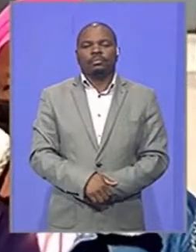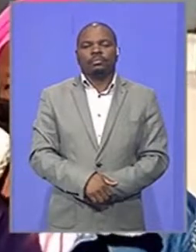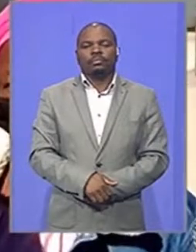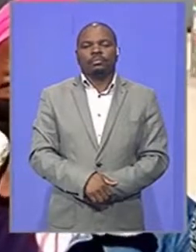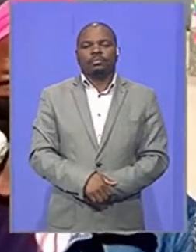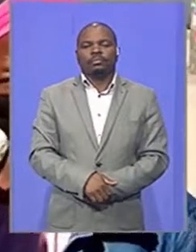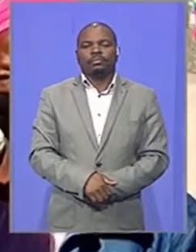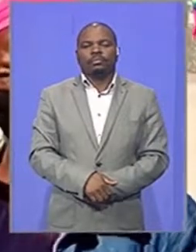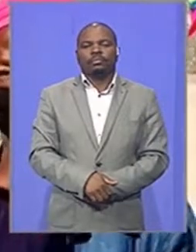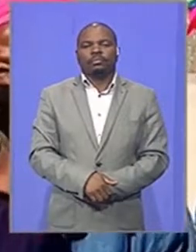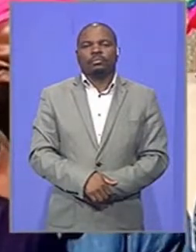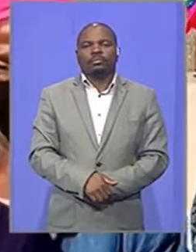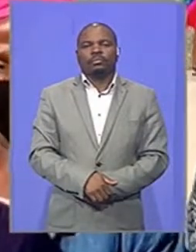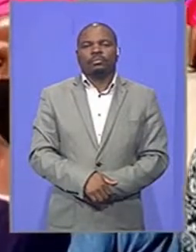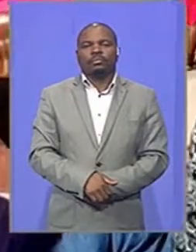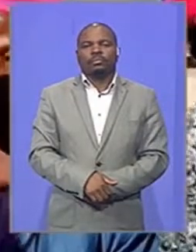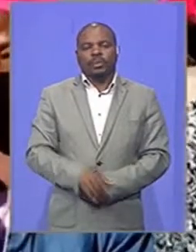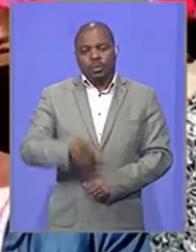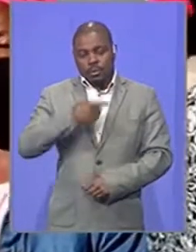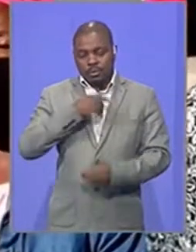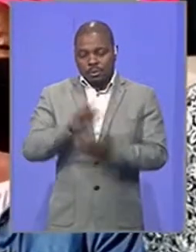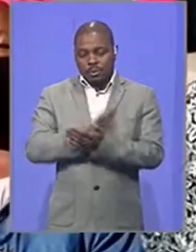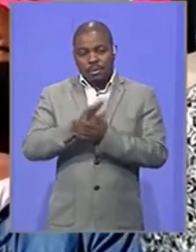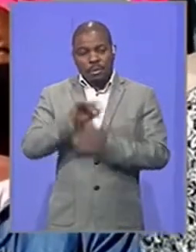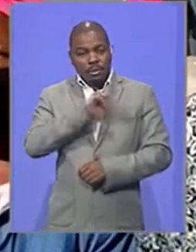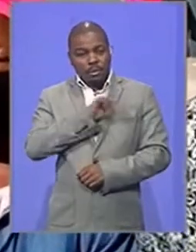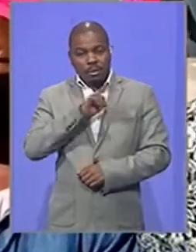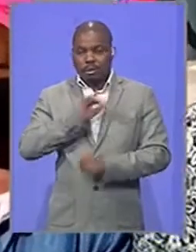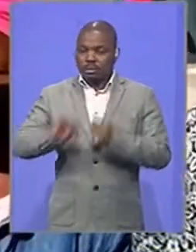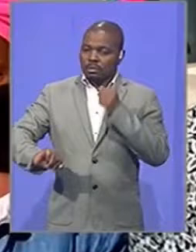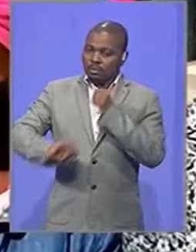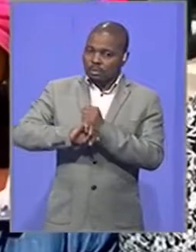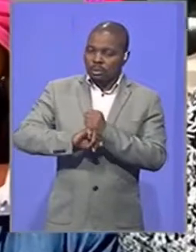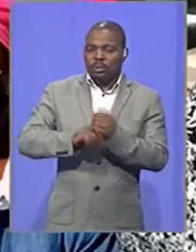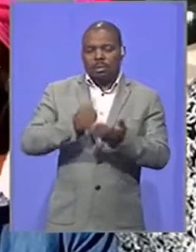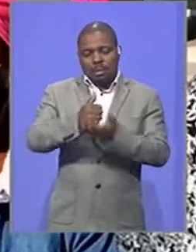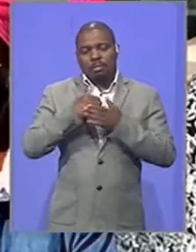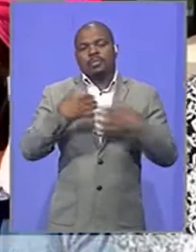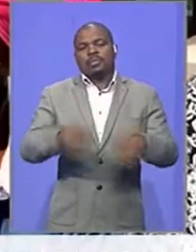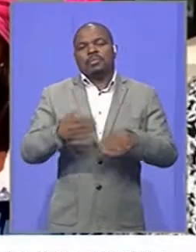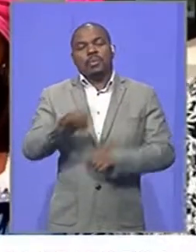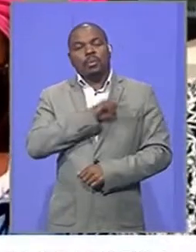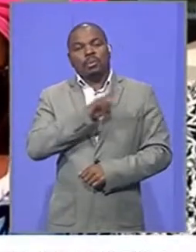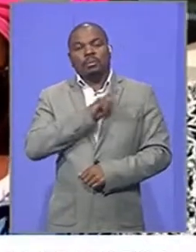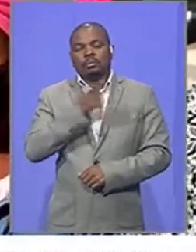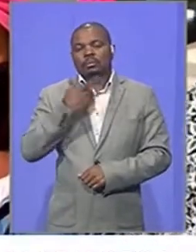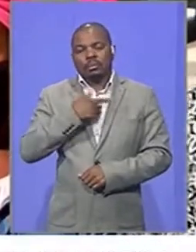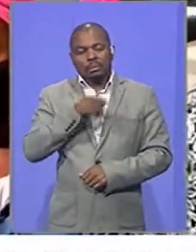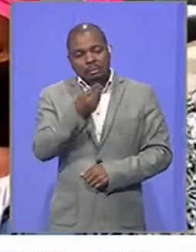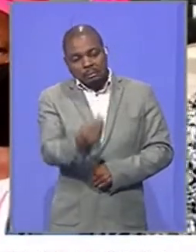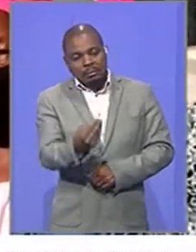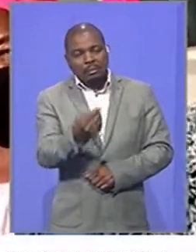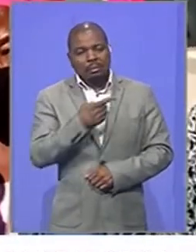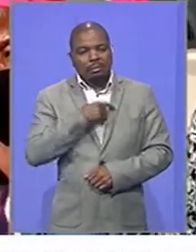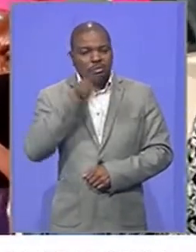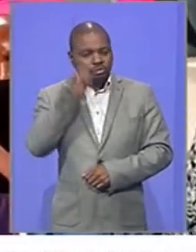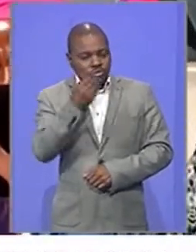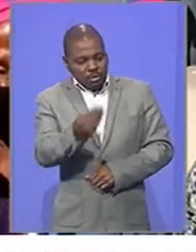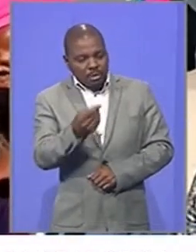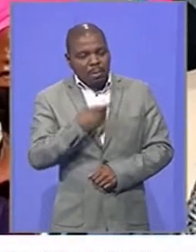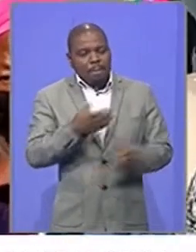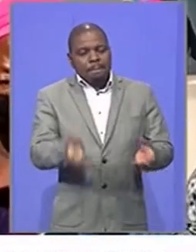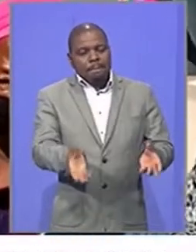ngomntwana re thabile ka thušo le thego ga bjale ga ge re kgonne go humana mašaledi a setlogolo ebile re ya go